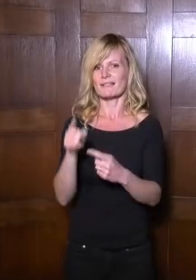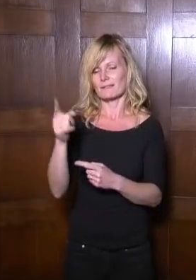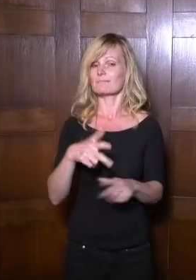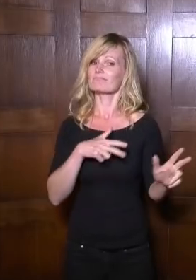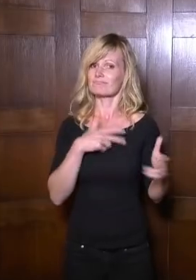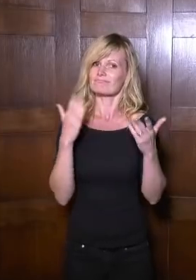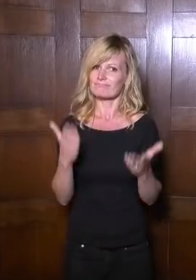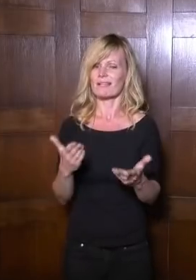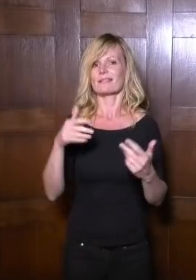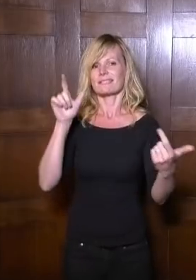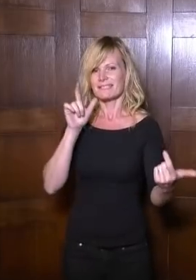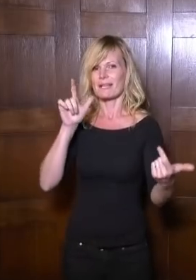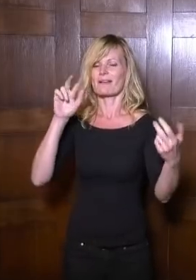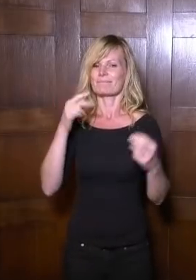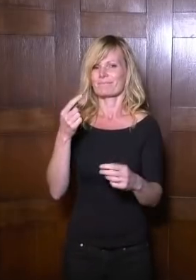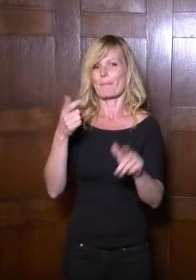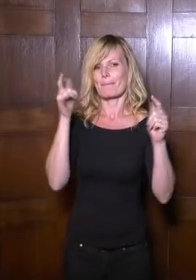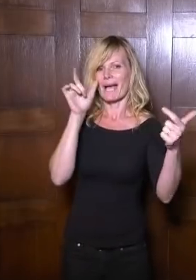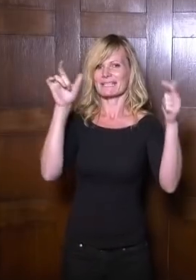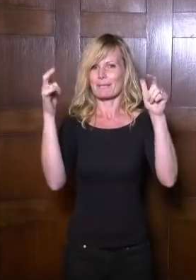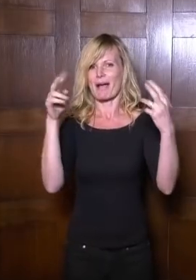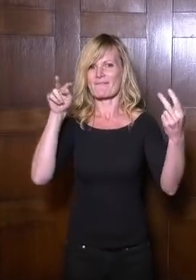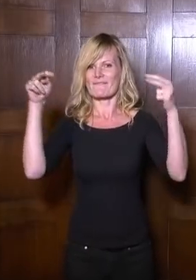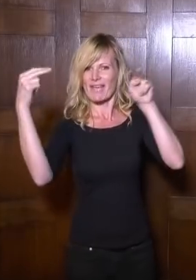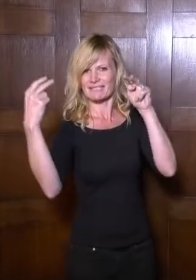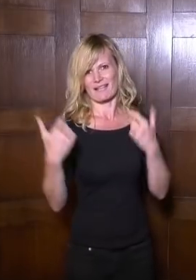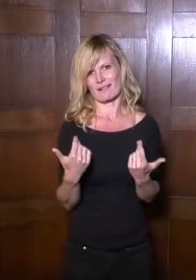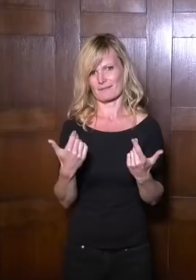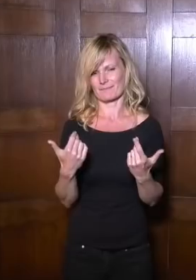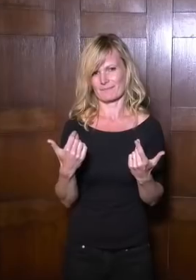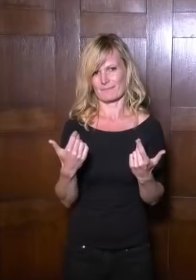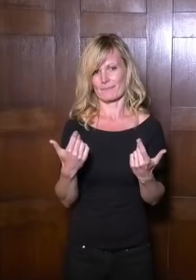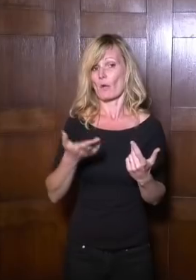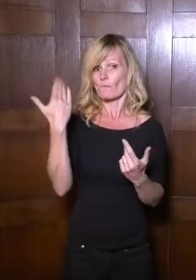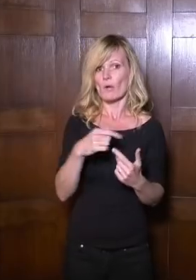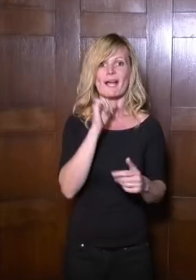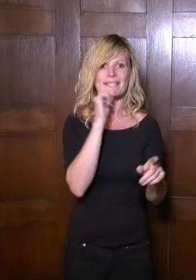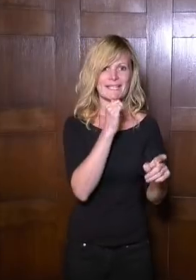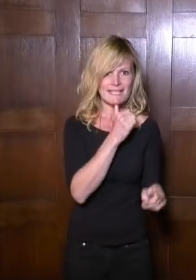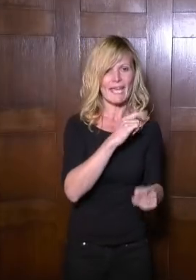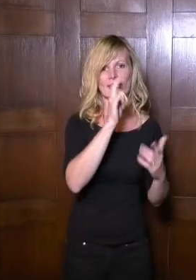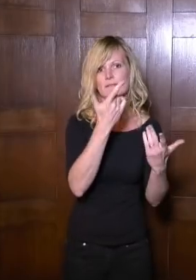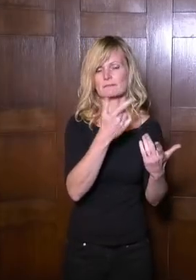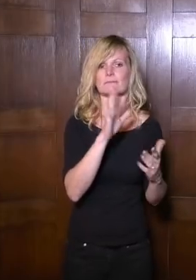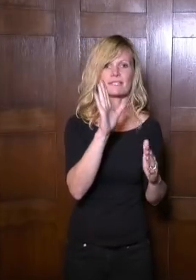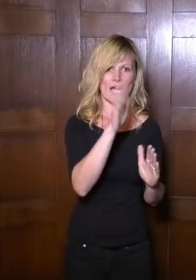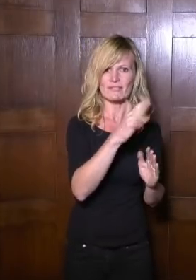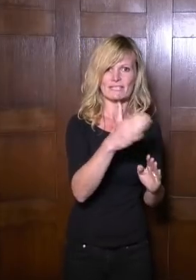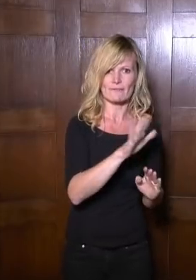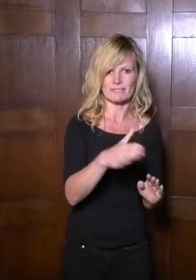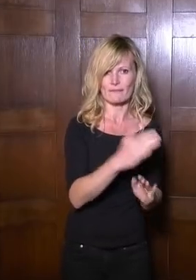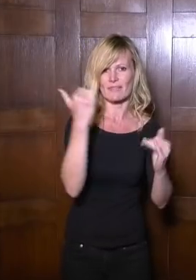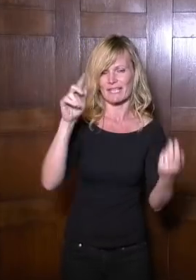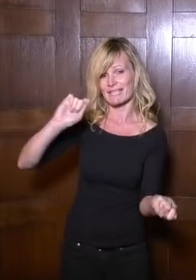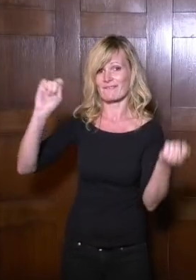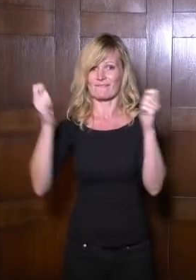tatsächlich diesen Paradigmenwechsel, von dem wir gesprochen haben, dass wir hinkommen zum Ermöglichen und nicht zum Verbieten. Und das wird besonders für unsere